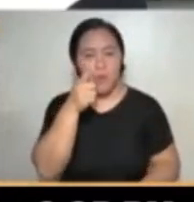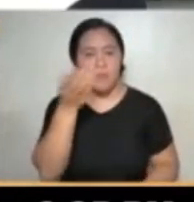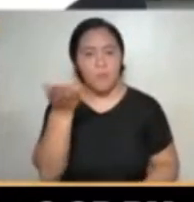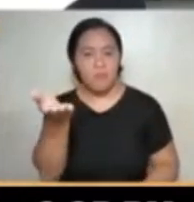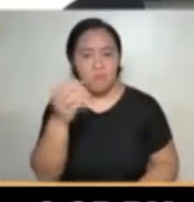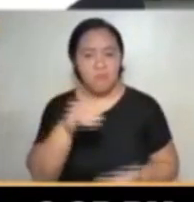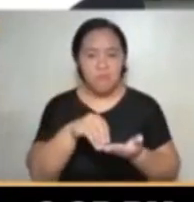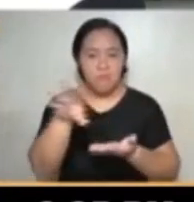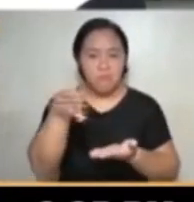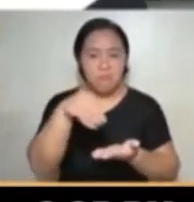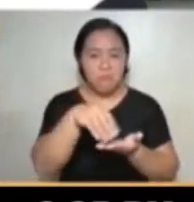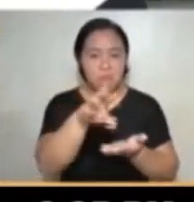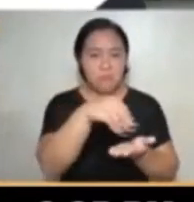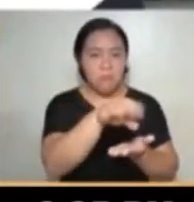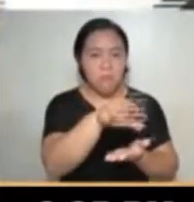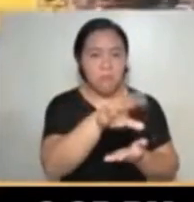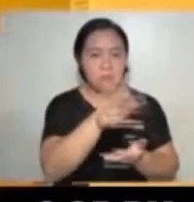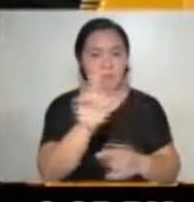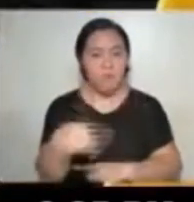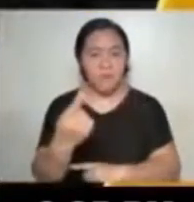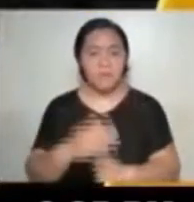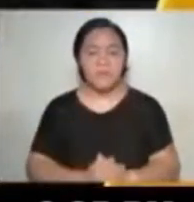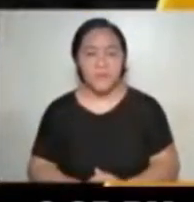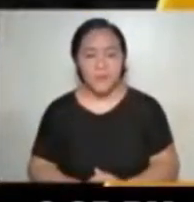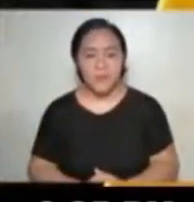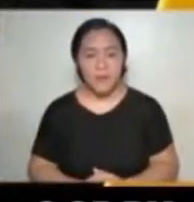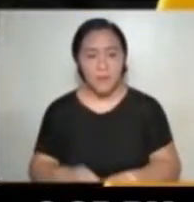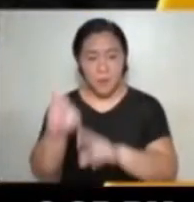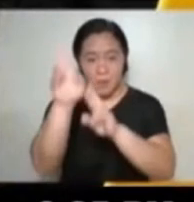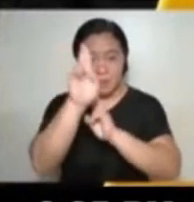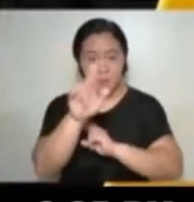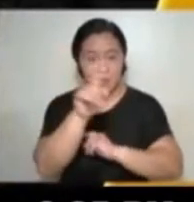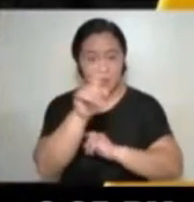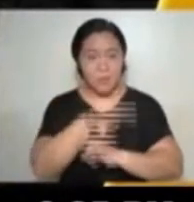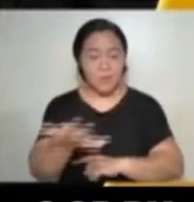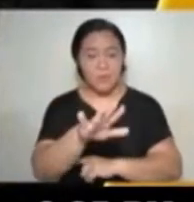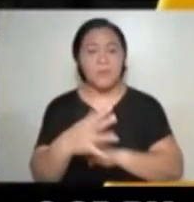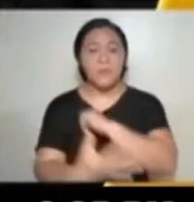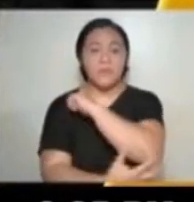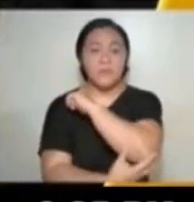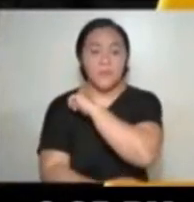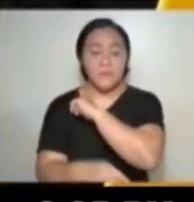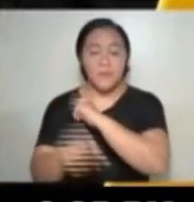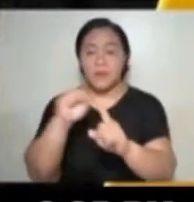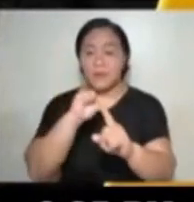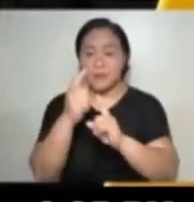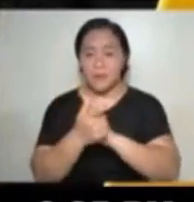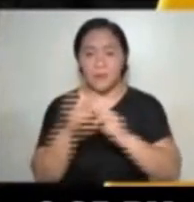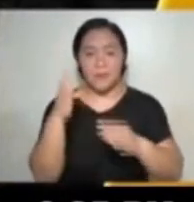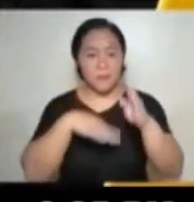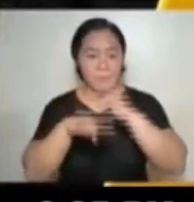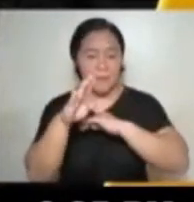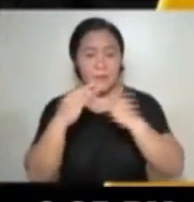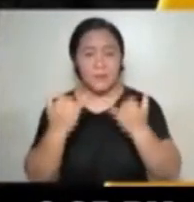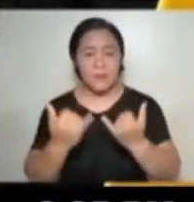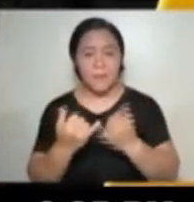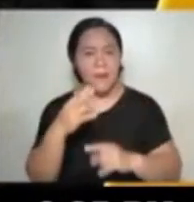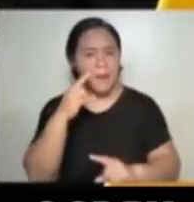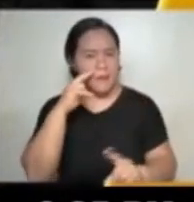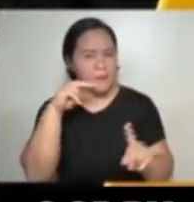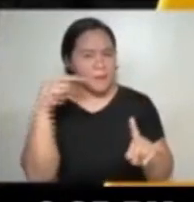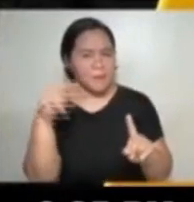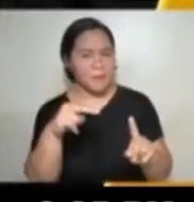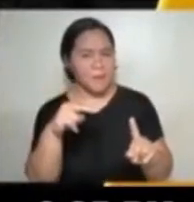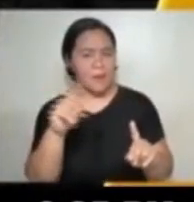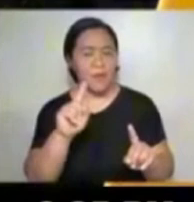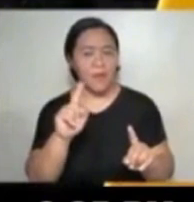ah with respect to the poverty as one of our social problems no kurina ang tingin ko po ang kailangan natin whole of